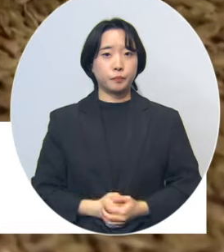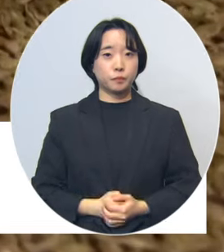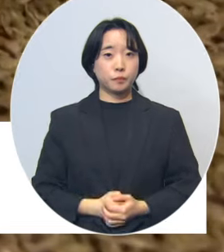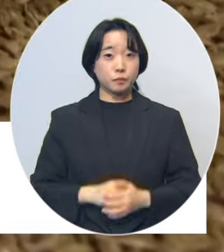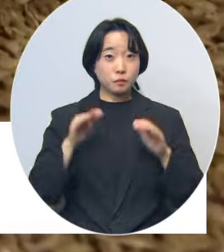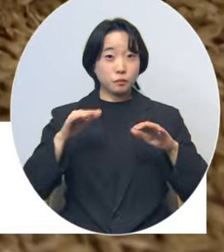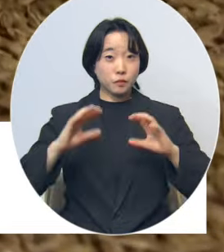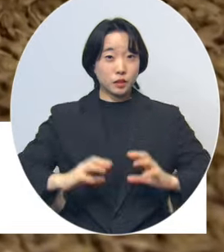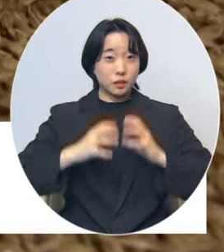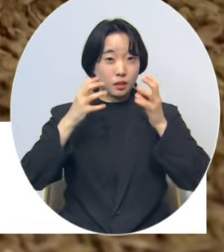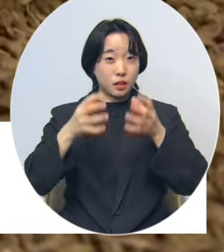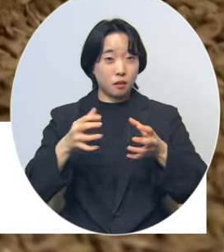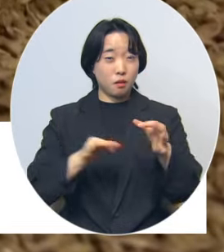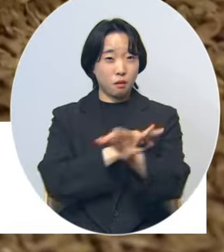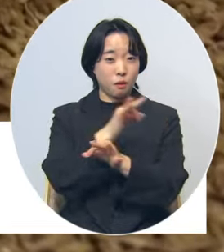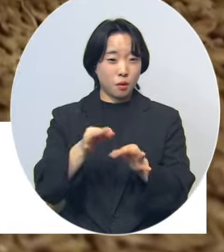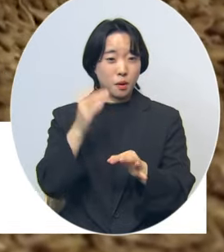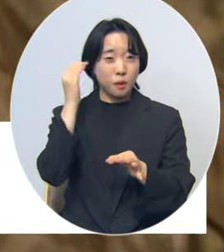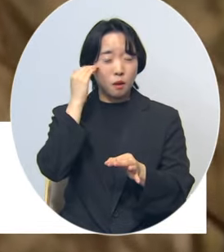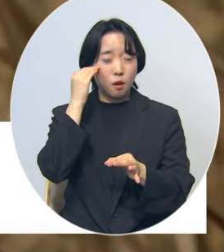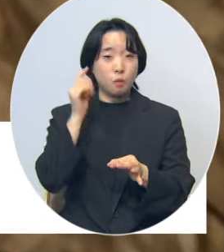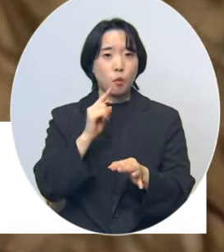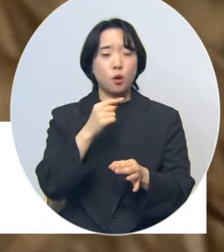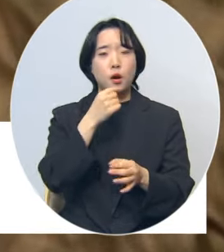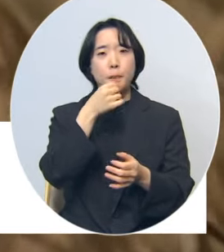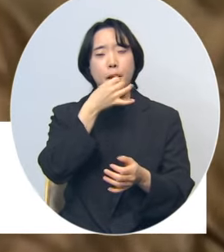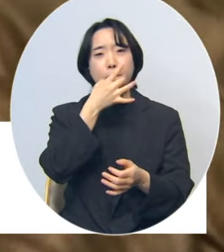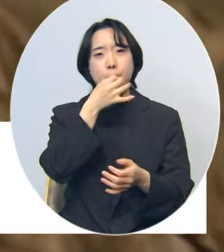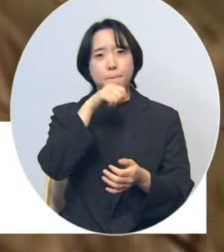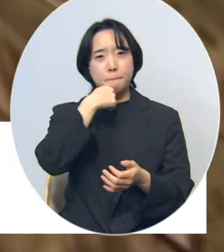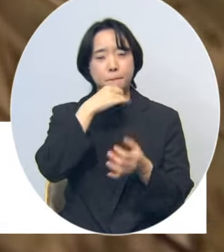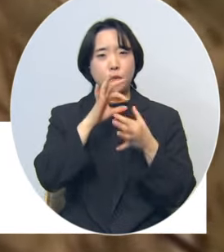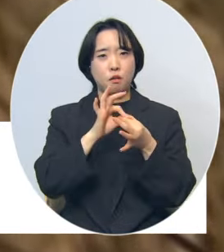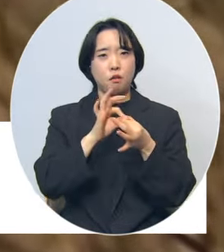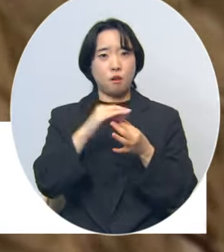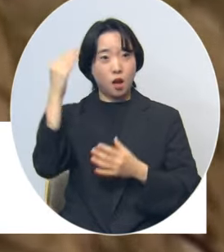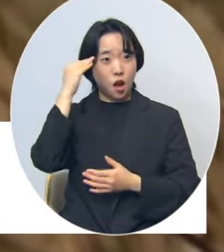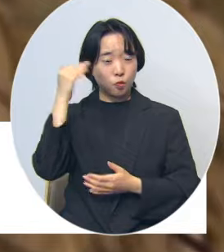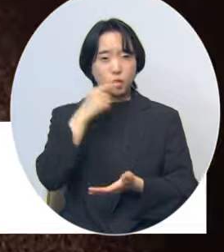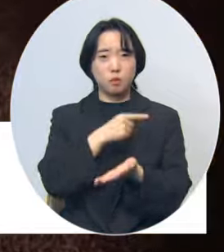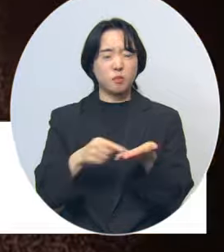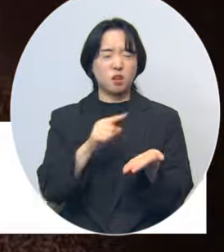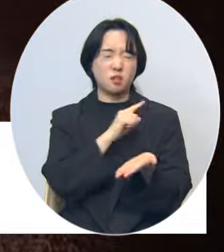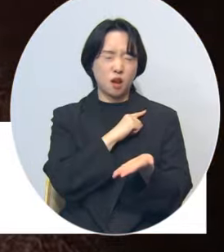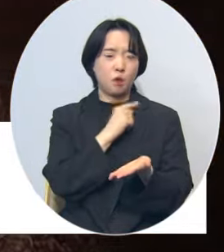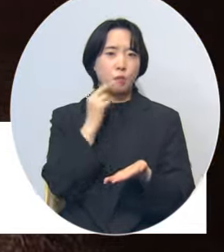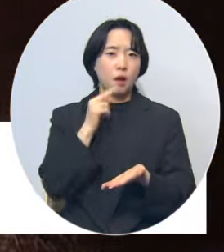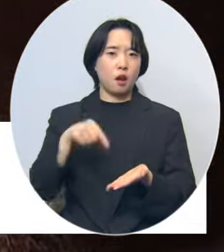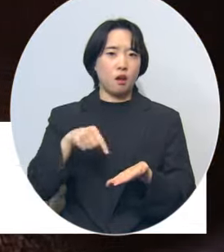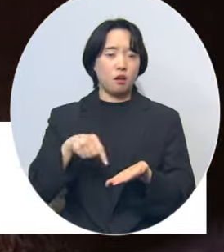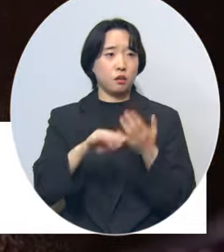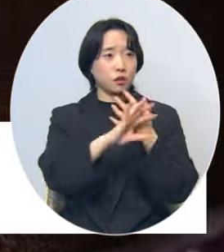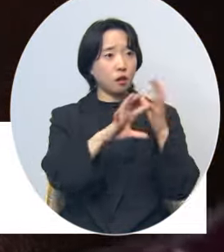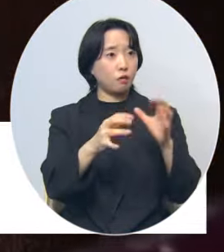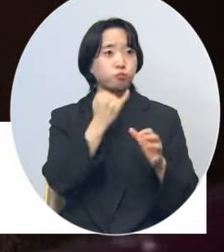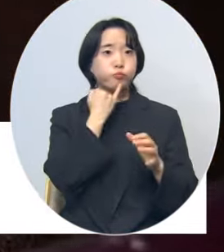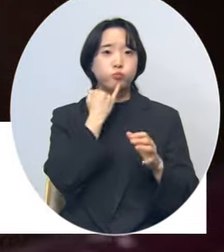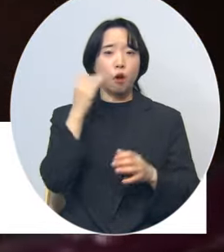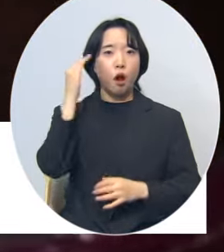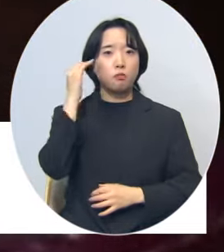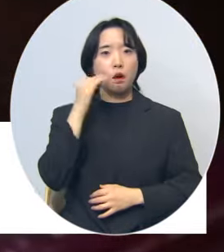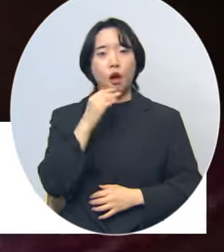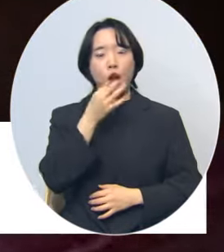가지고 우리가 사올 수 있는 식량이 제한을 받게 된다 그러면 OECD 국가 중에서 우리나라가 제일 먼저 고통을